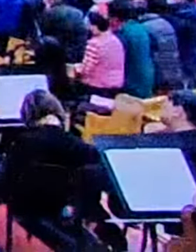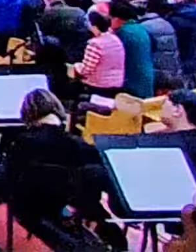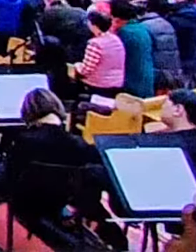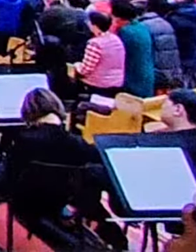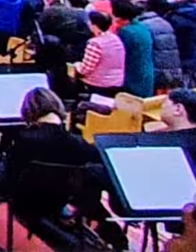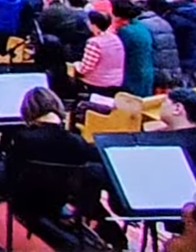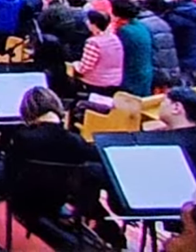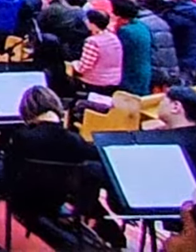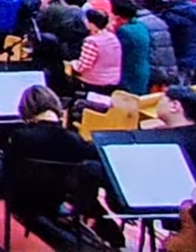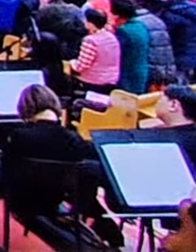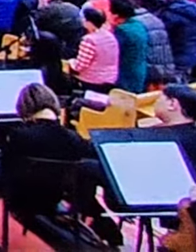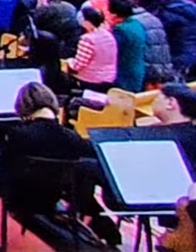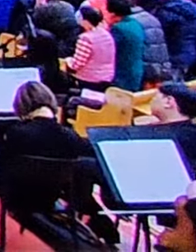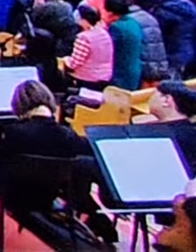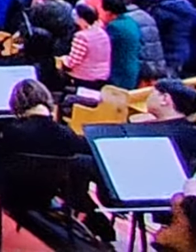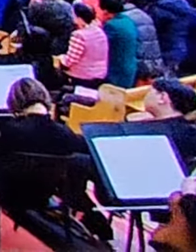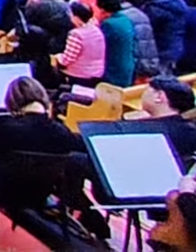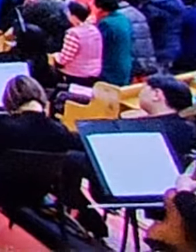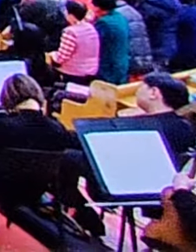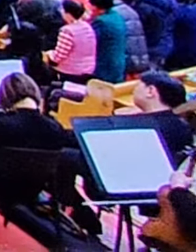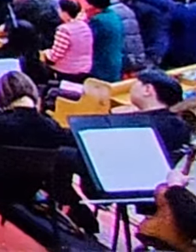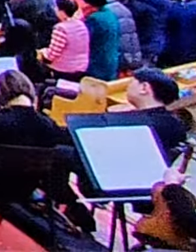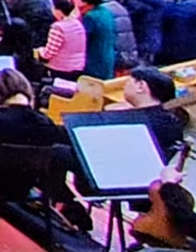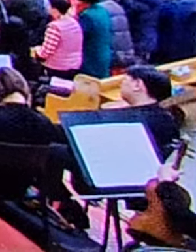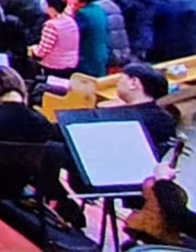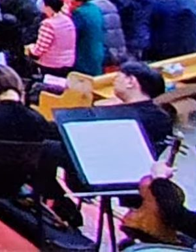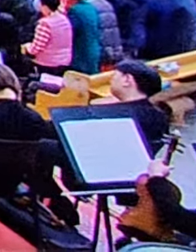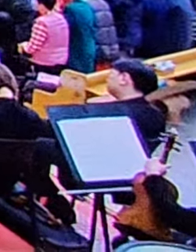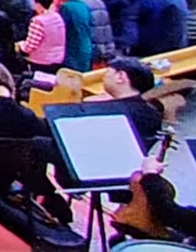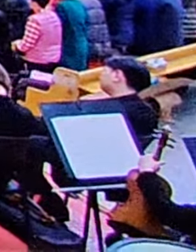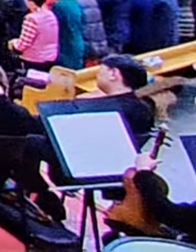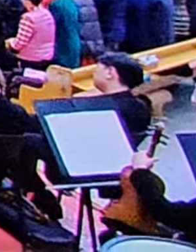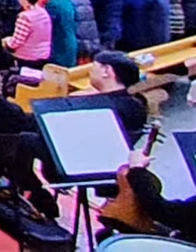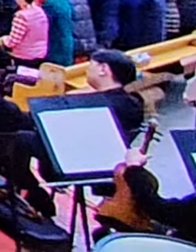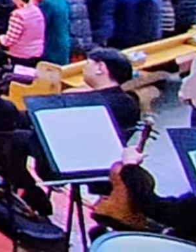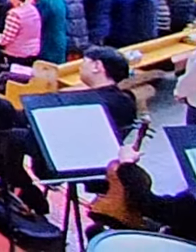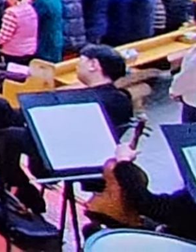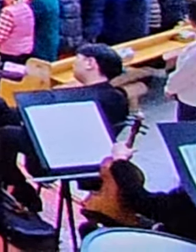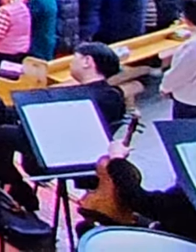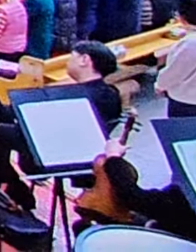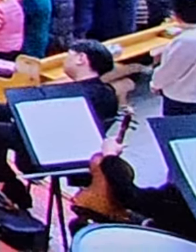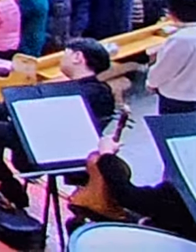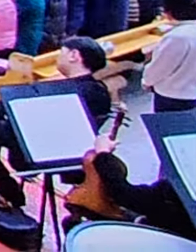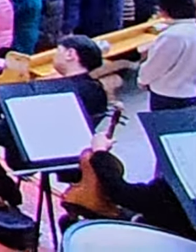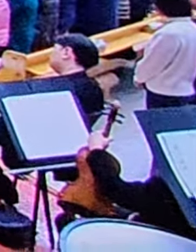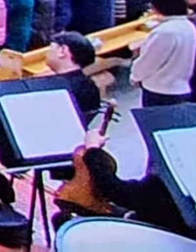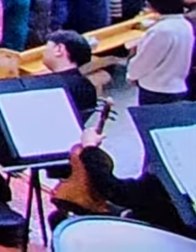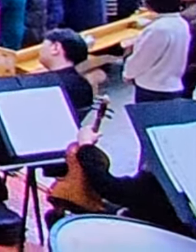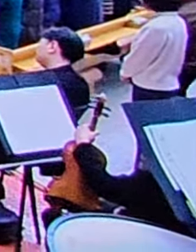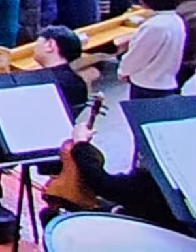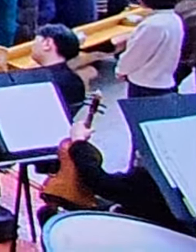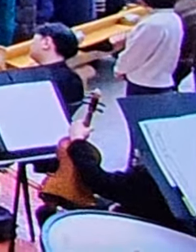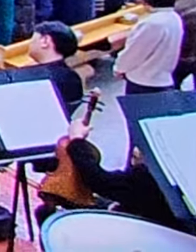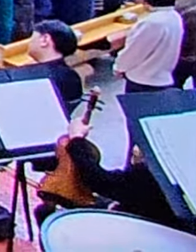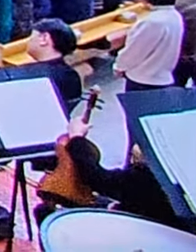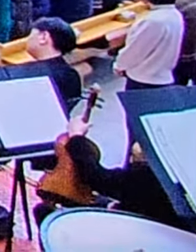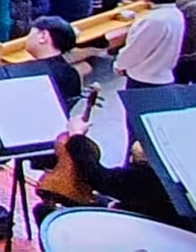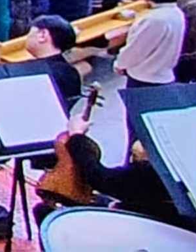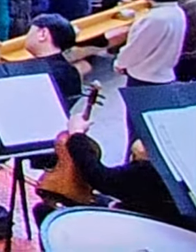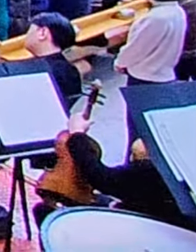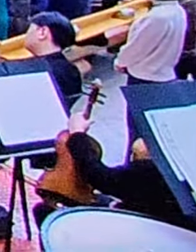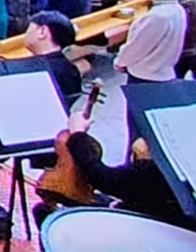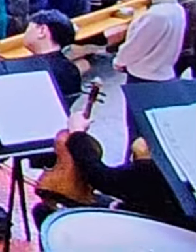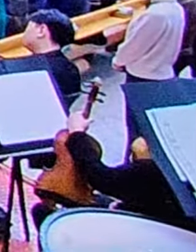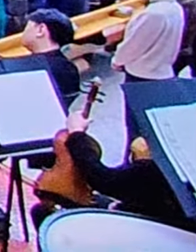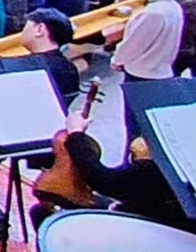주관하여 주옵소서. 하나님의 주의 투신하게 하여 주옵소서. 하나님 아버지 우리 일생 동안 복 있는 사람의 살길을 가게 하여 주옵소서.